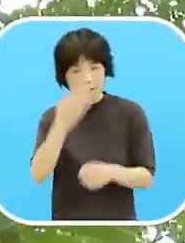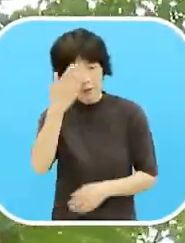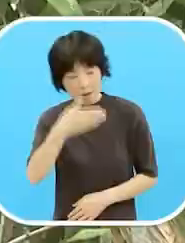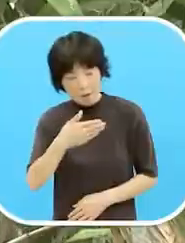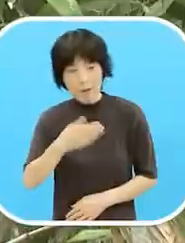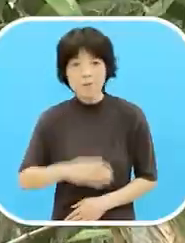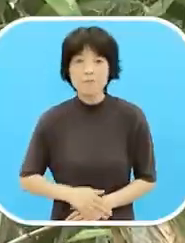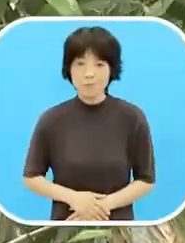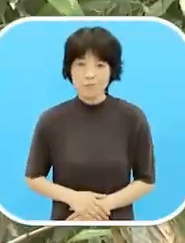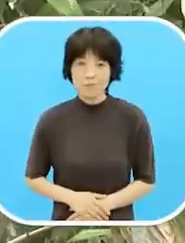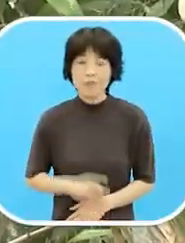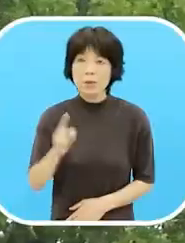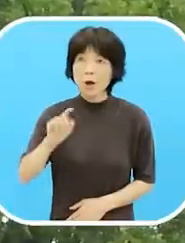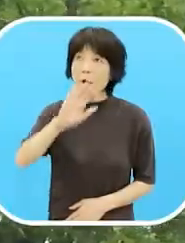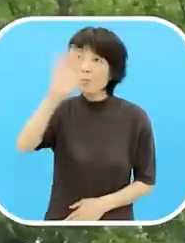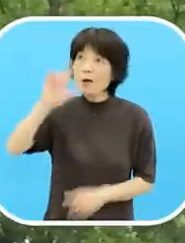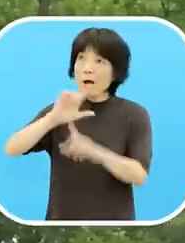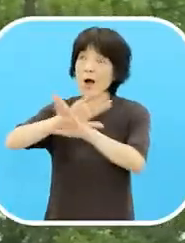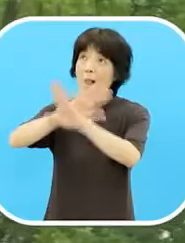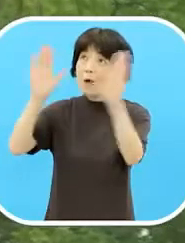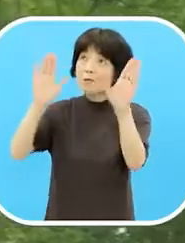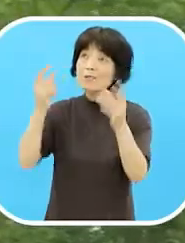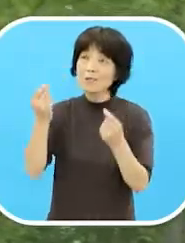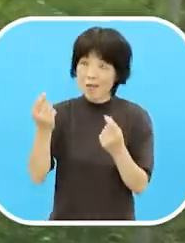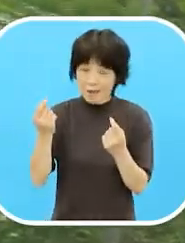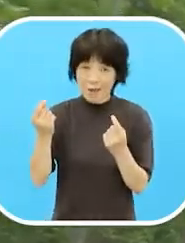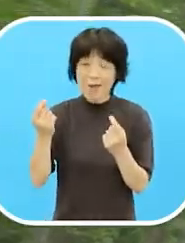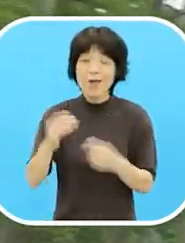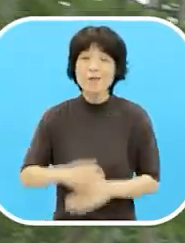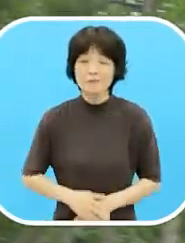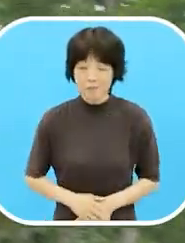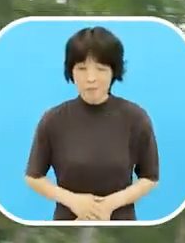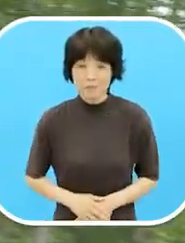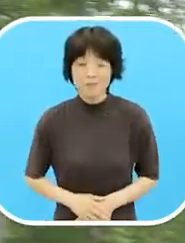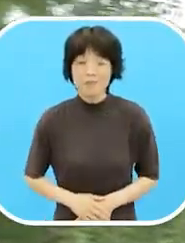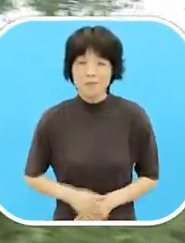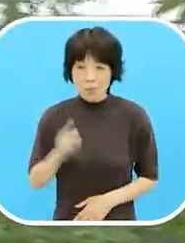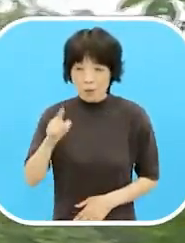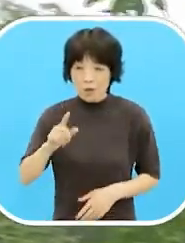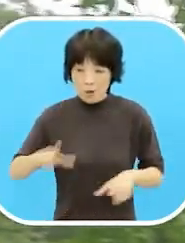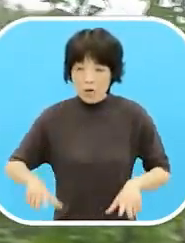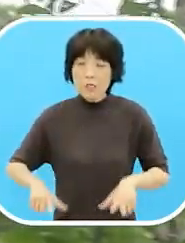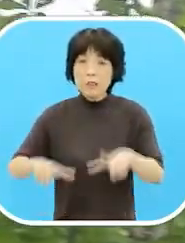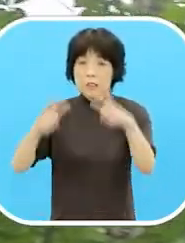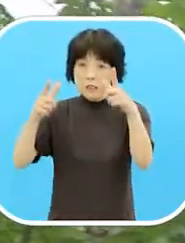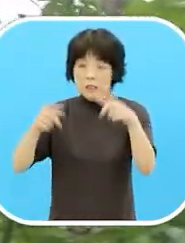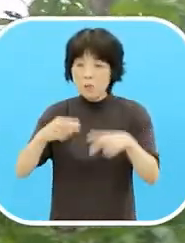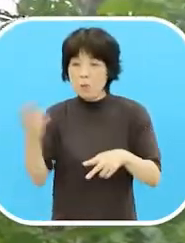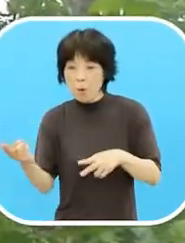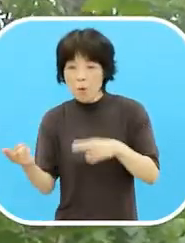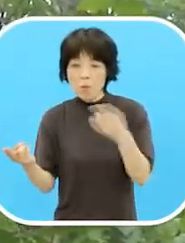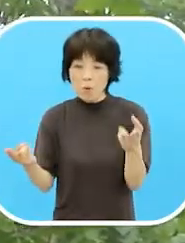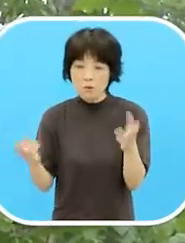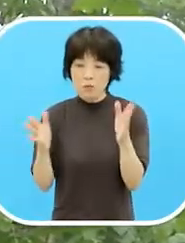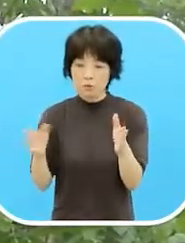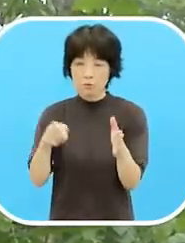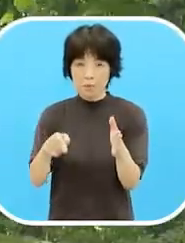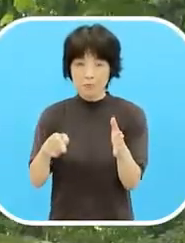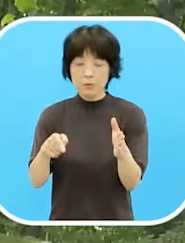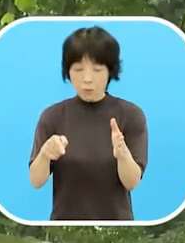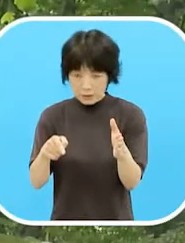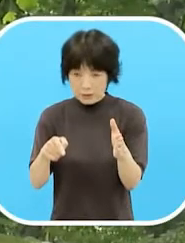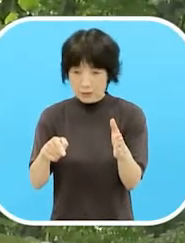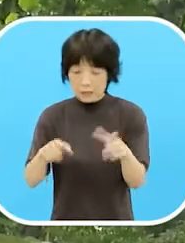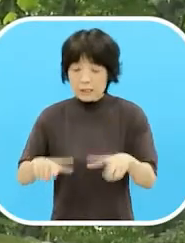な。ここ空が明るくなったね。 あ、そうですね、確かに 開いてますね、空見えます、 はい、ね、大きい木が倒れてね、はい、空間できました、 は